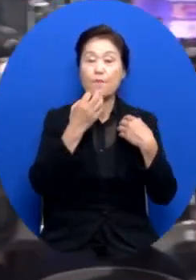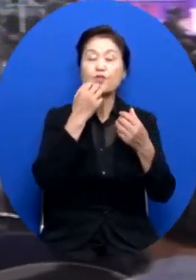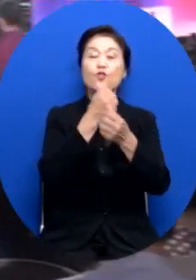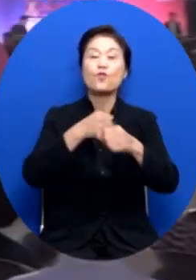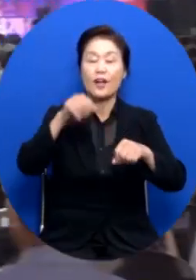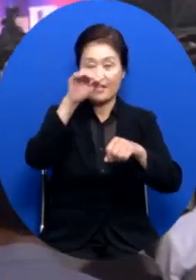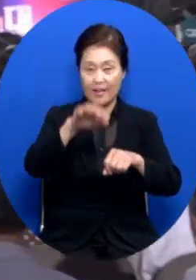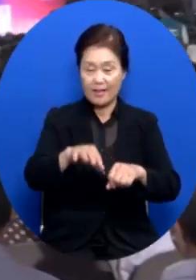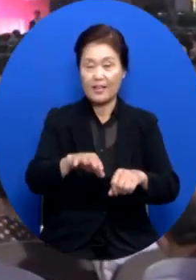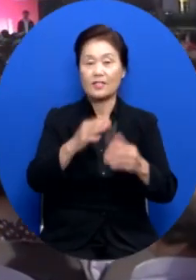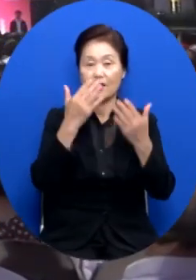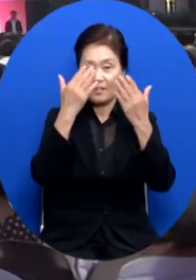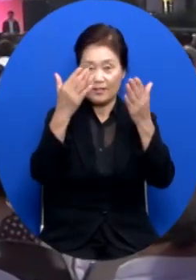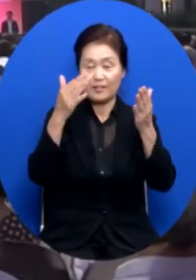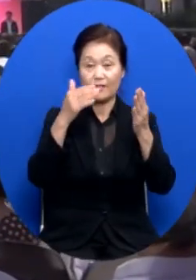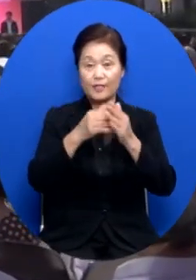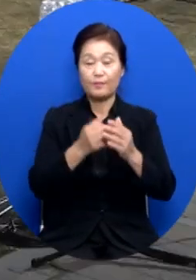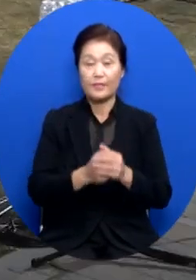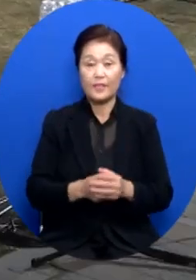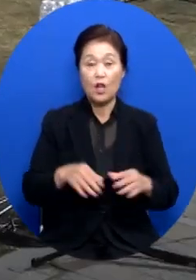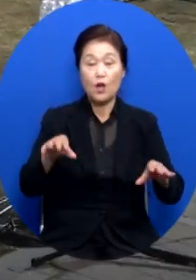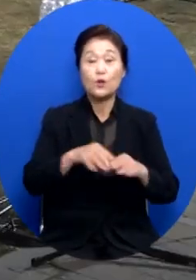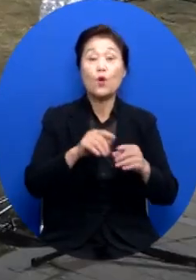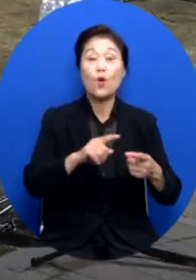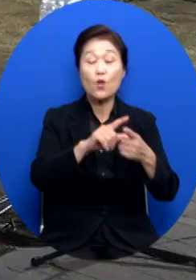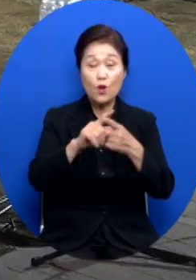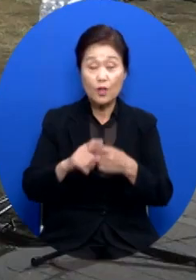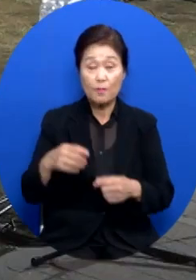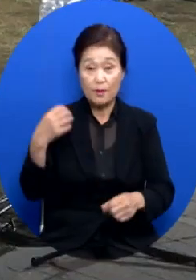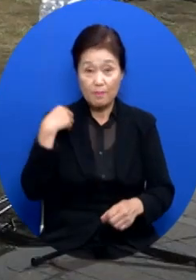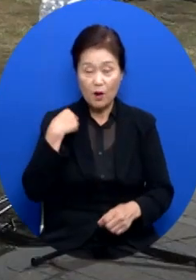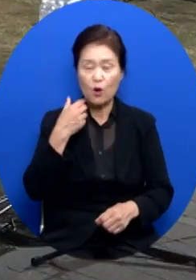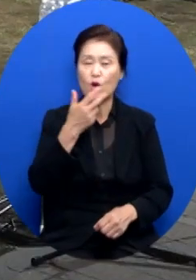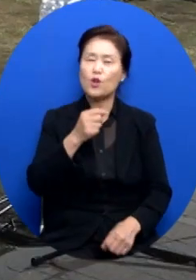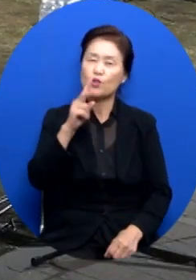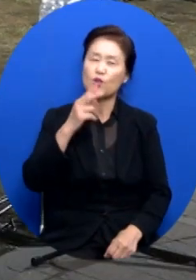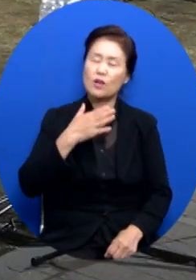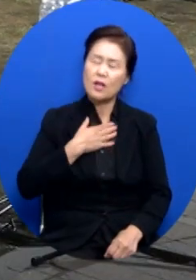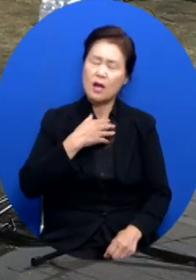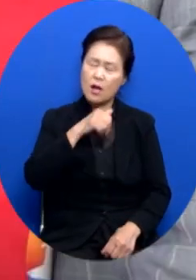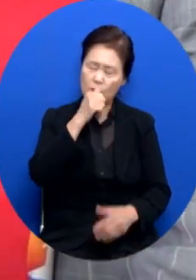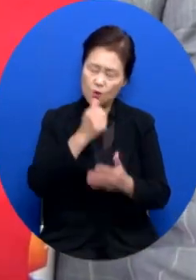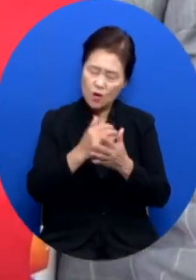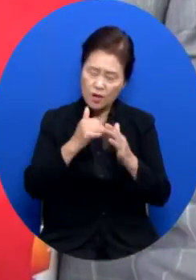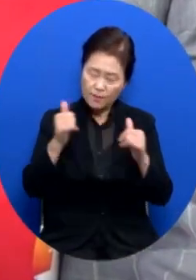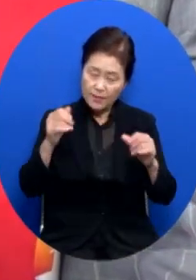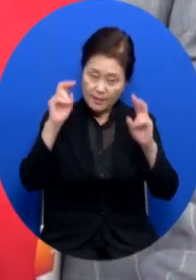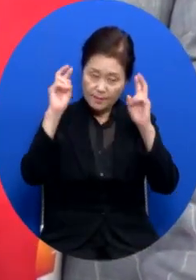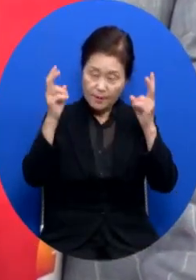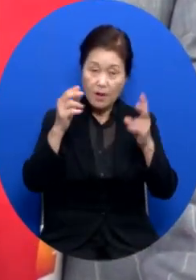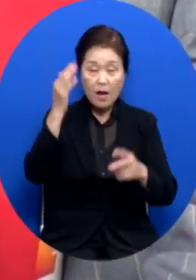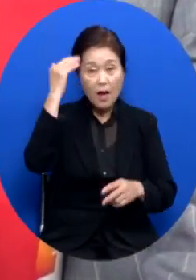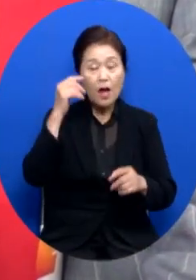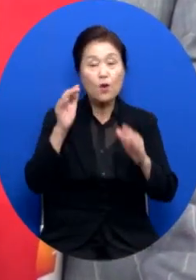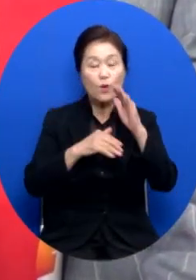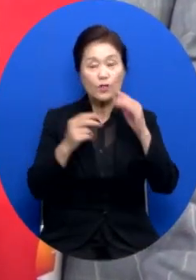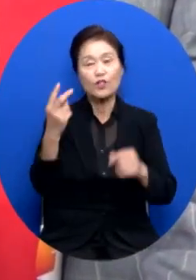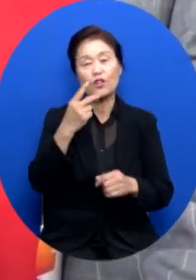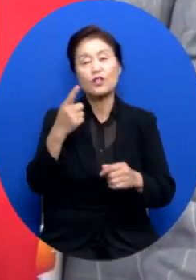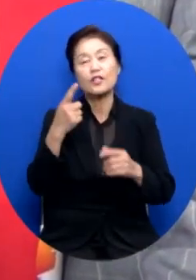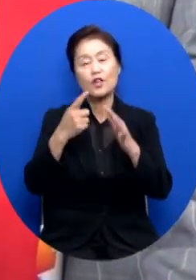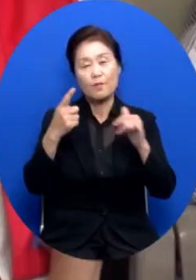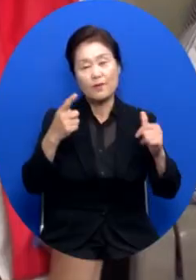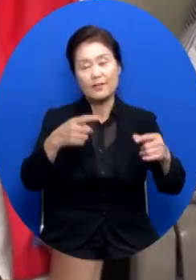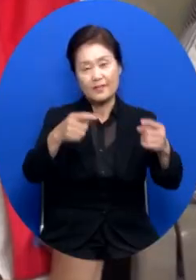이번 대회는 한국교회 총연합이 주최한 가운데 주여 나는 죄인이로소이다를 주제로 한국교회 성도 천여 명이